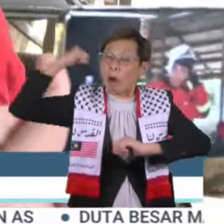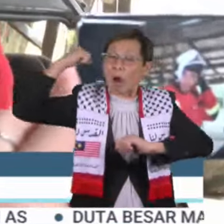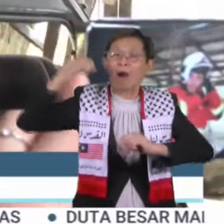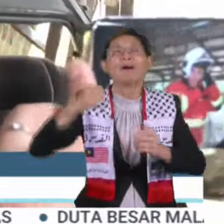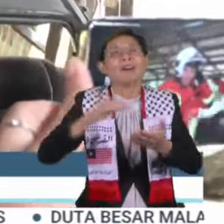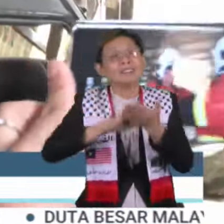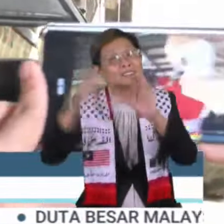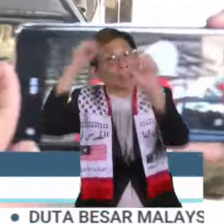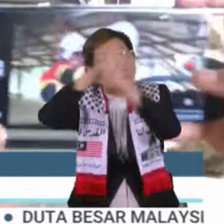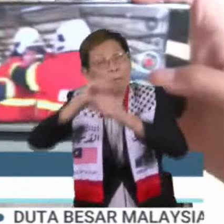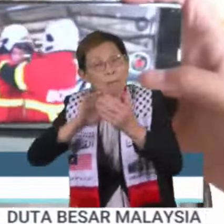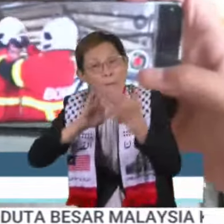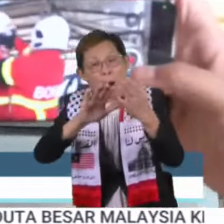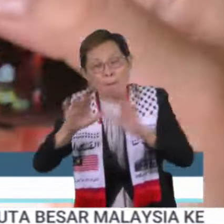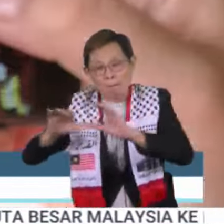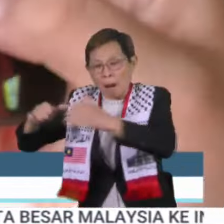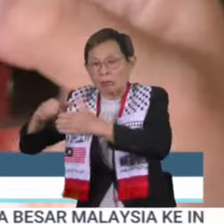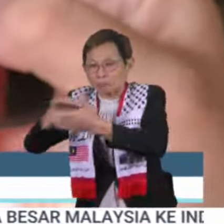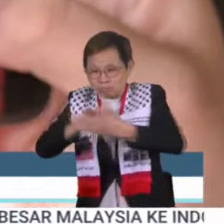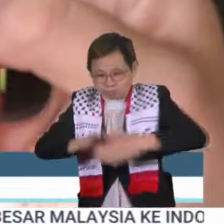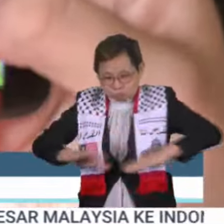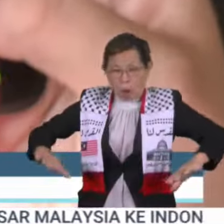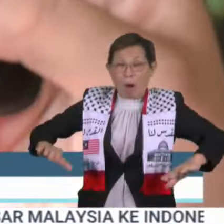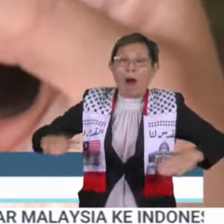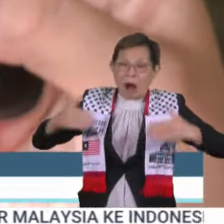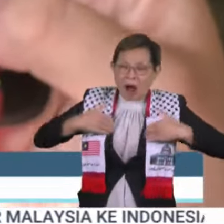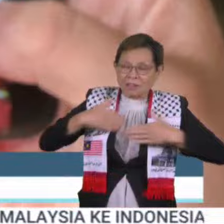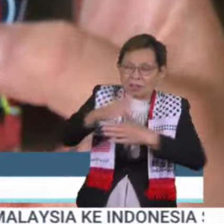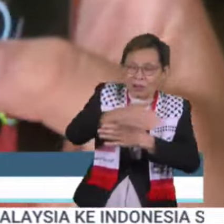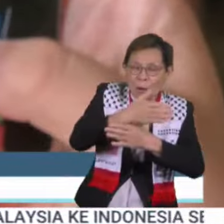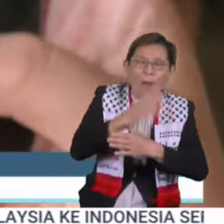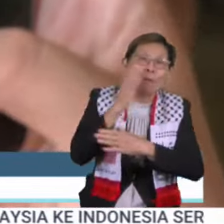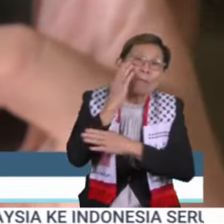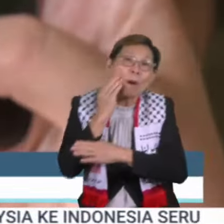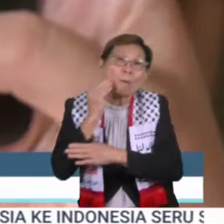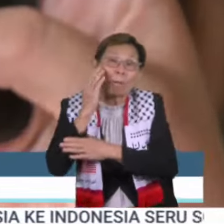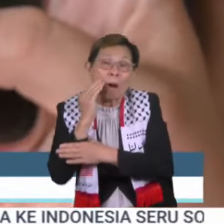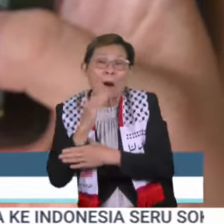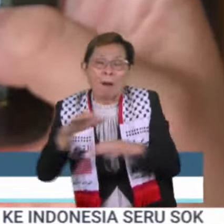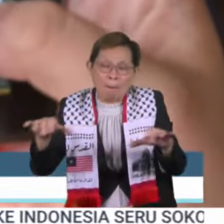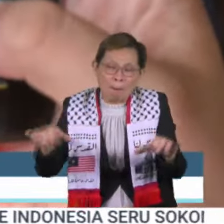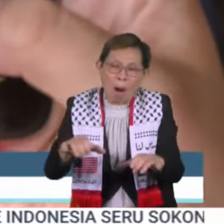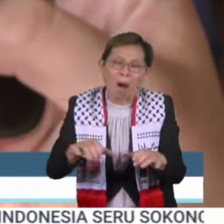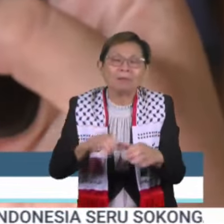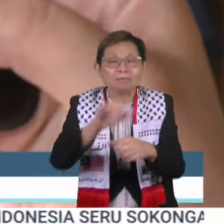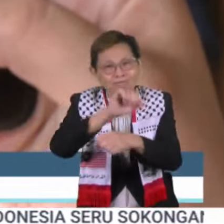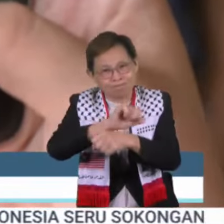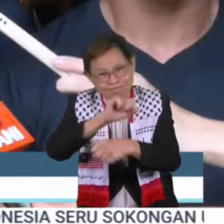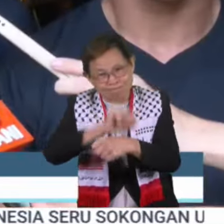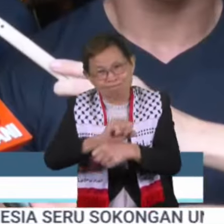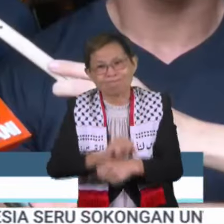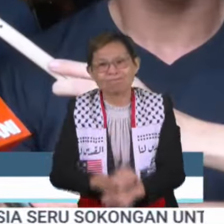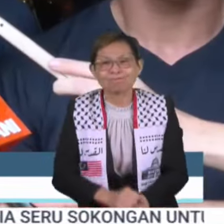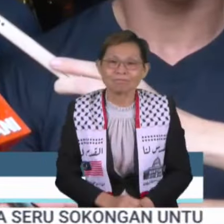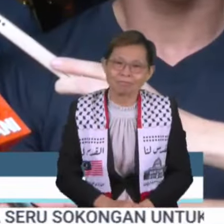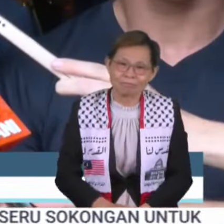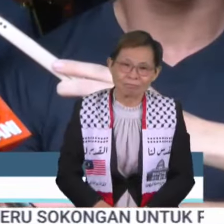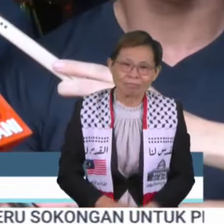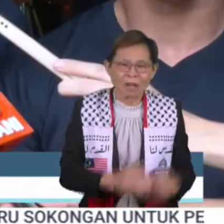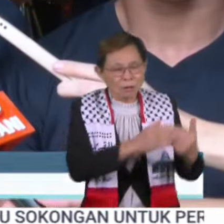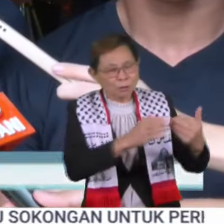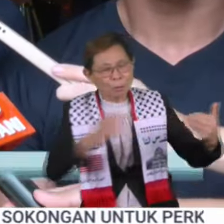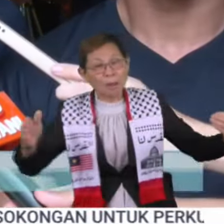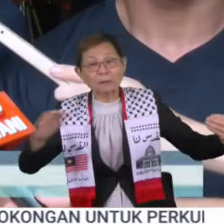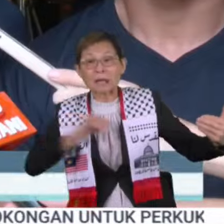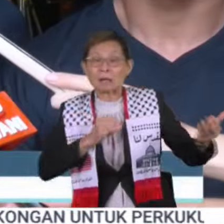lensa, cabaran dihadapi pasukan penyelamat turut dikongsikan pengalaman mereka melaksanakan tugas. Pernah sepanjang